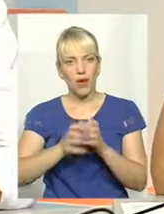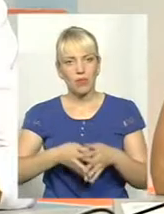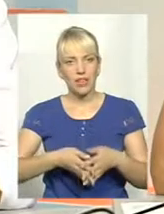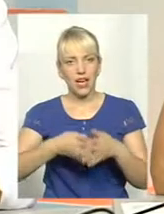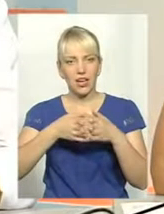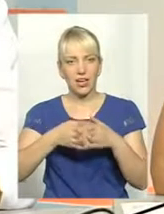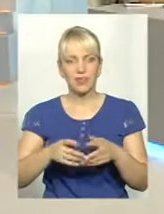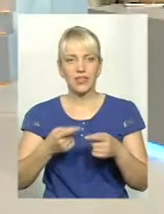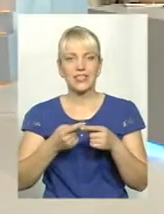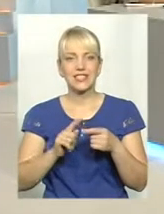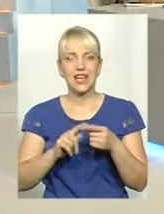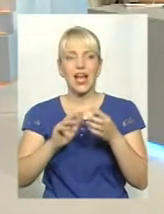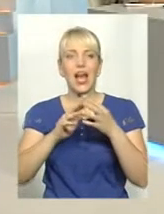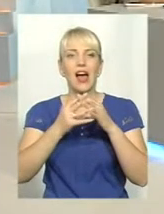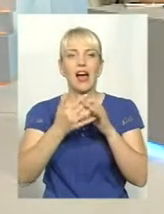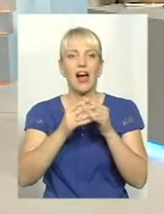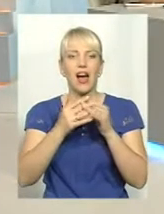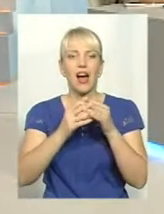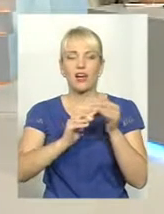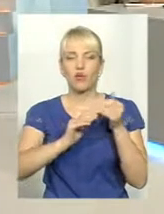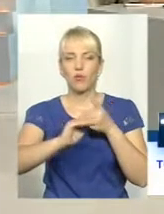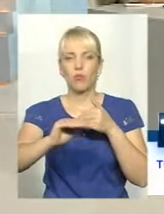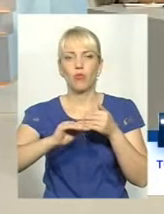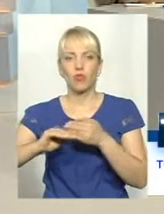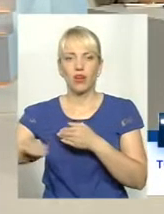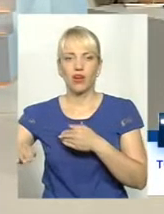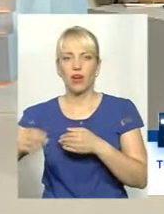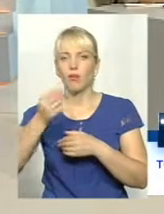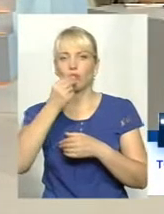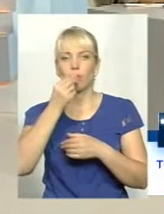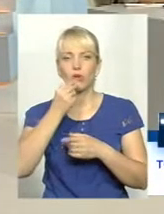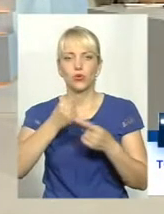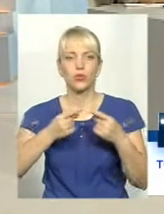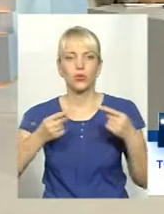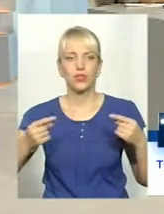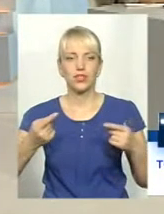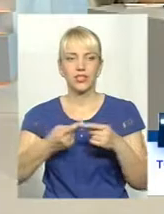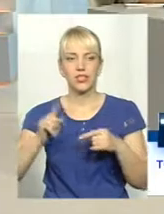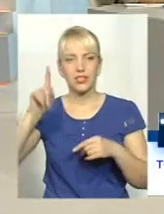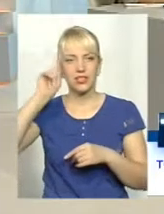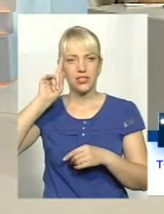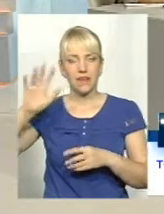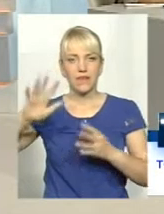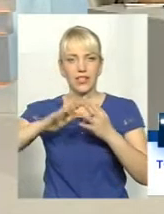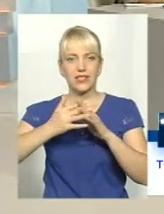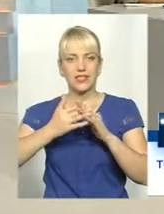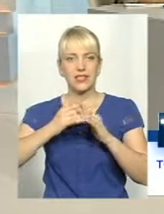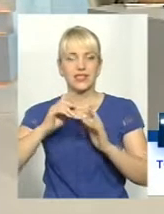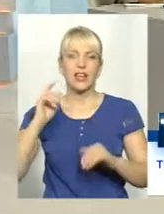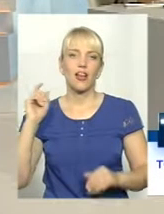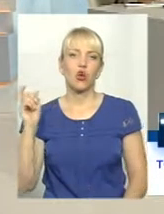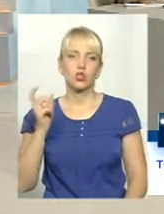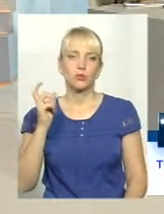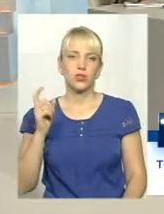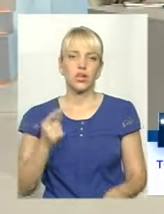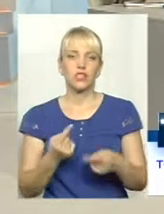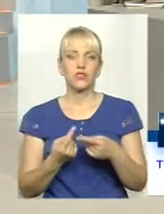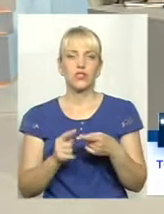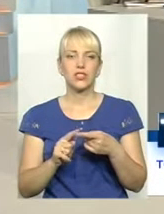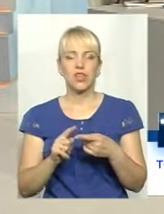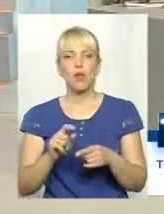якими розвивається наша область. Це, звичайно, туризм, тому що всім відомо, що Хмельницька область займає в Україні третє місце по